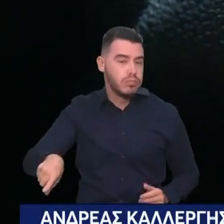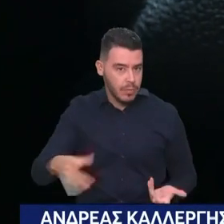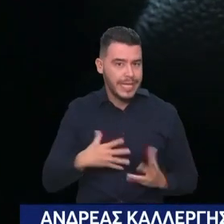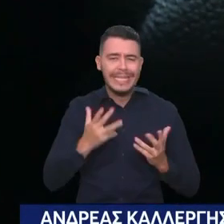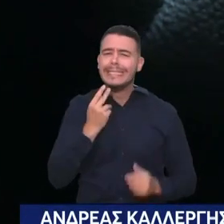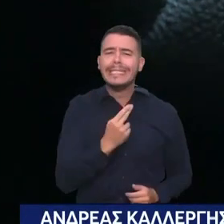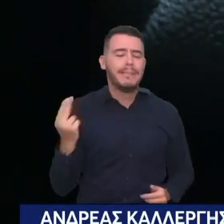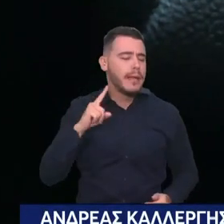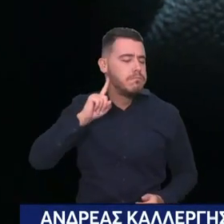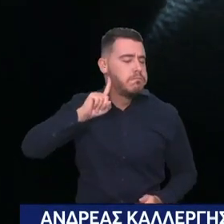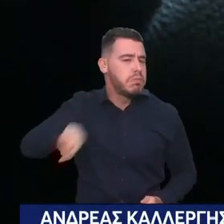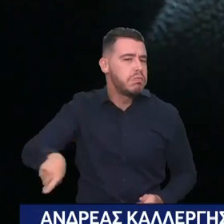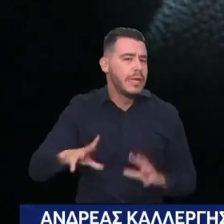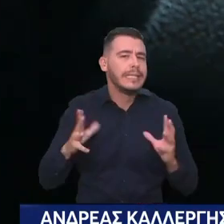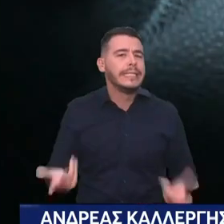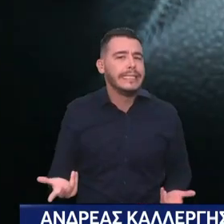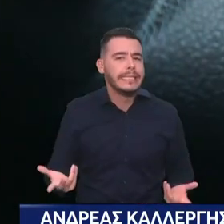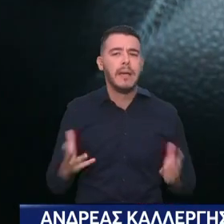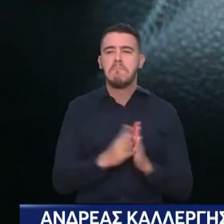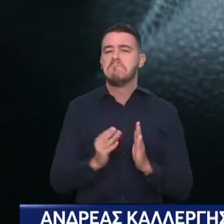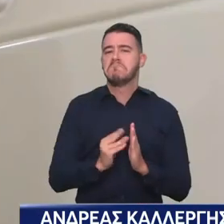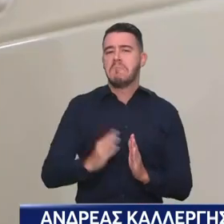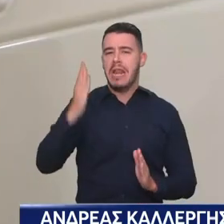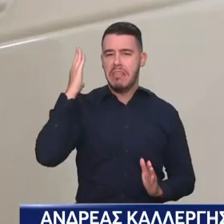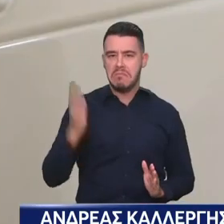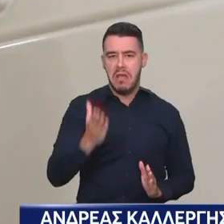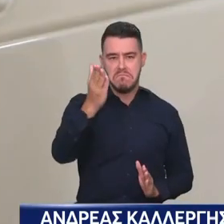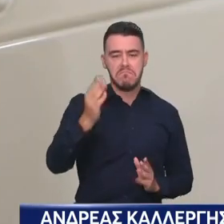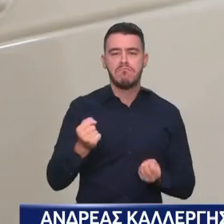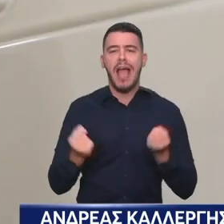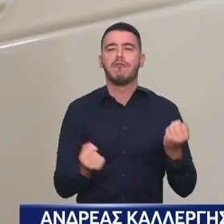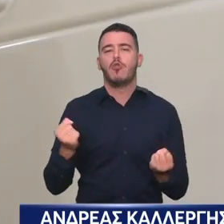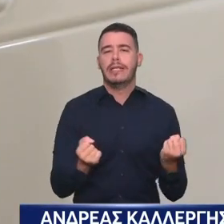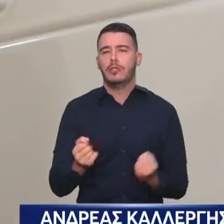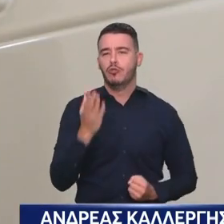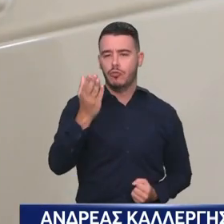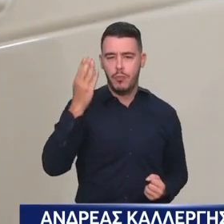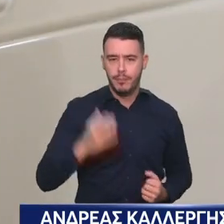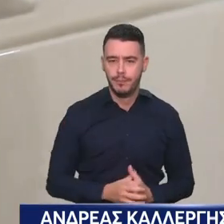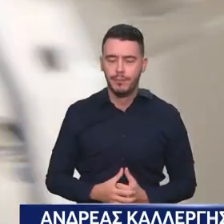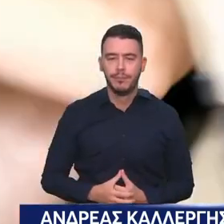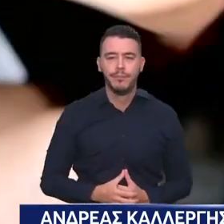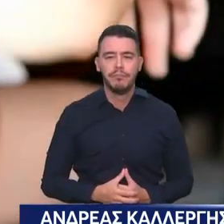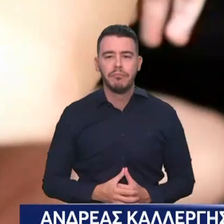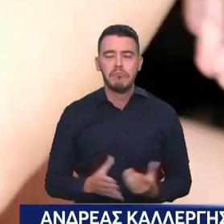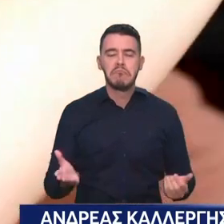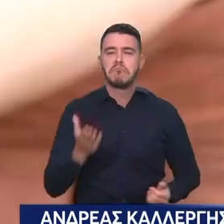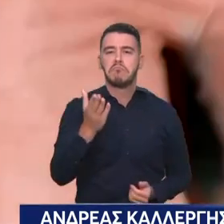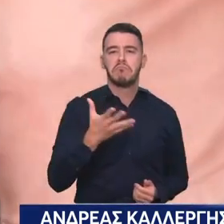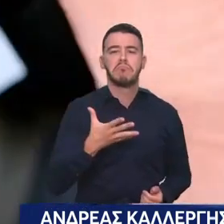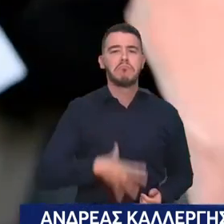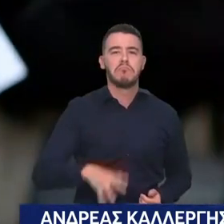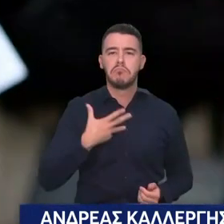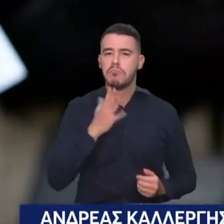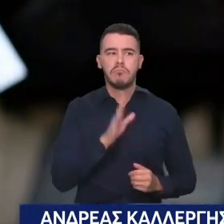παράδειγμα να το καταλάβετε, είναι αν παράδειγμα εσείς είσαστε στο αυτοκίνητό σας και θέλετε να πάρετε από το